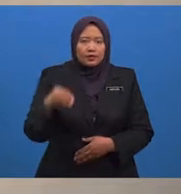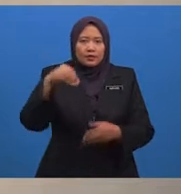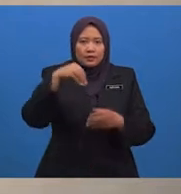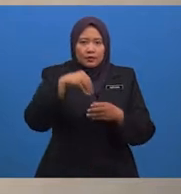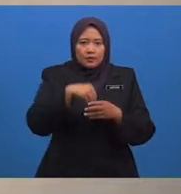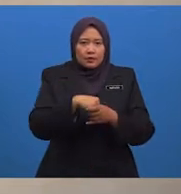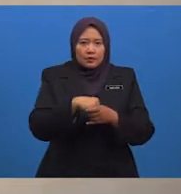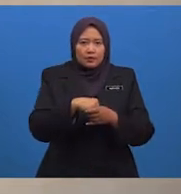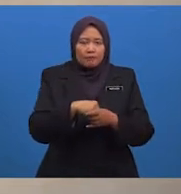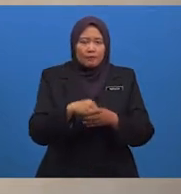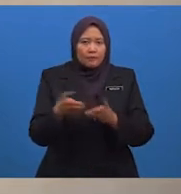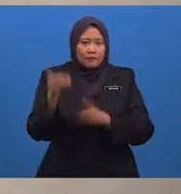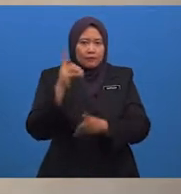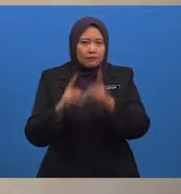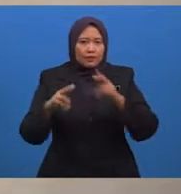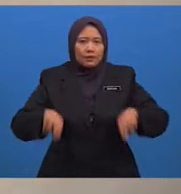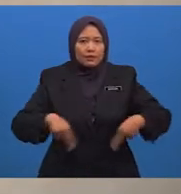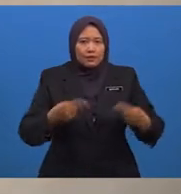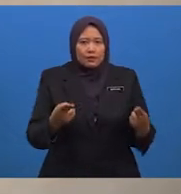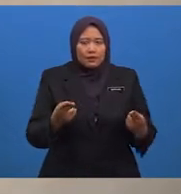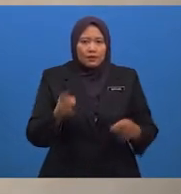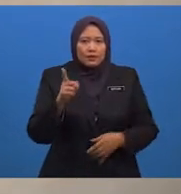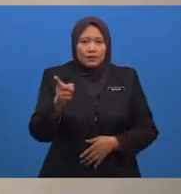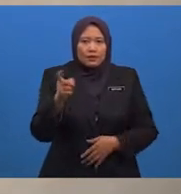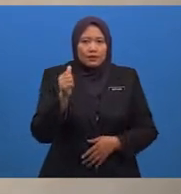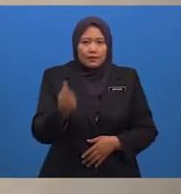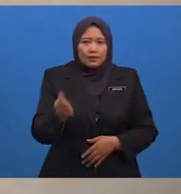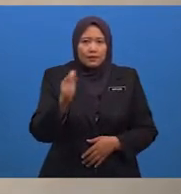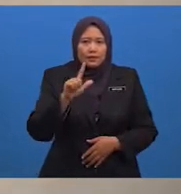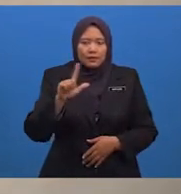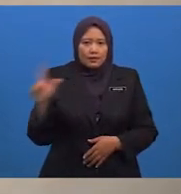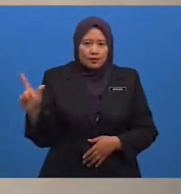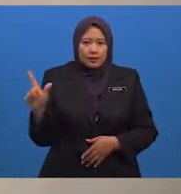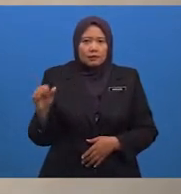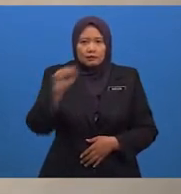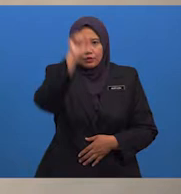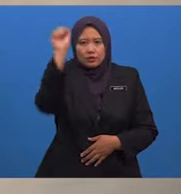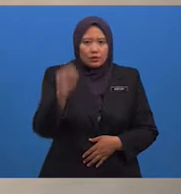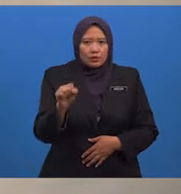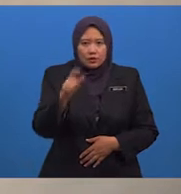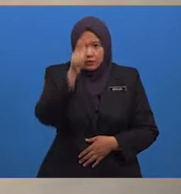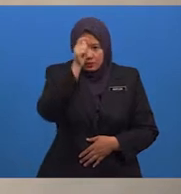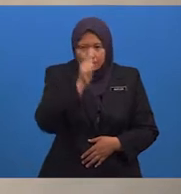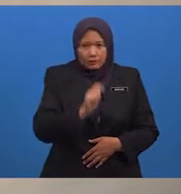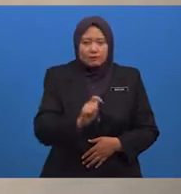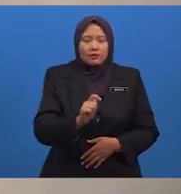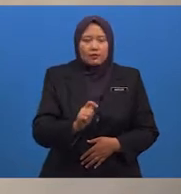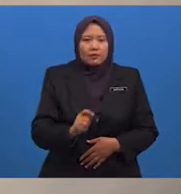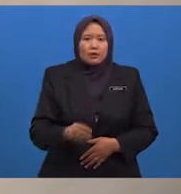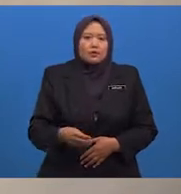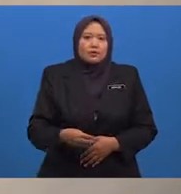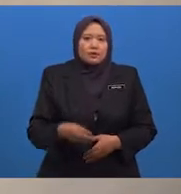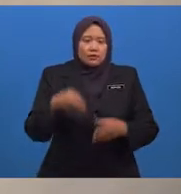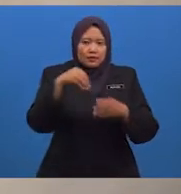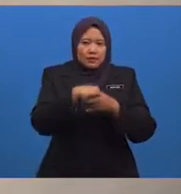hadiah ialah persoalan ketabahan menghadapi dugaan dalam kehidupan.